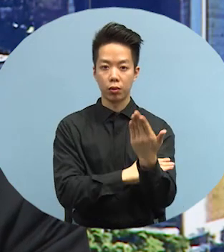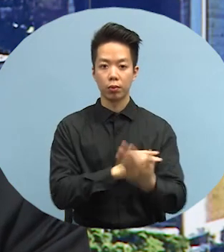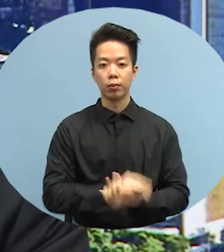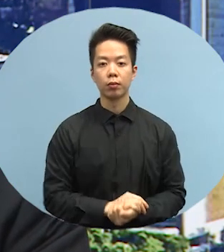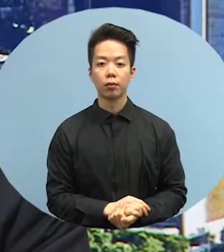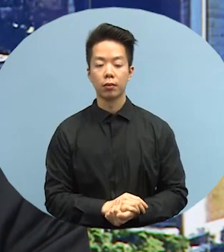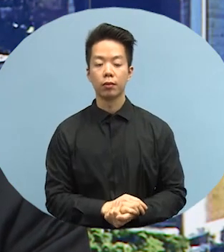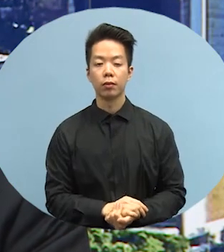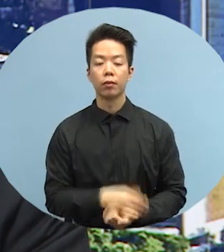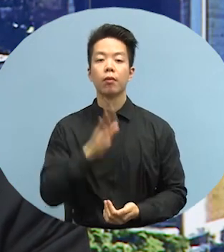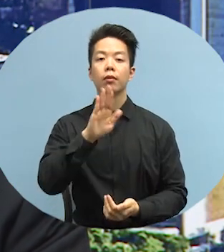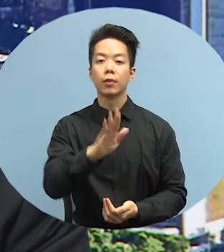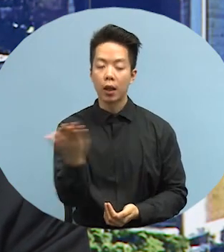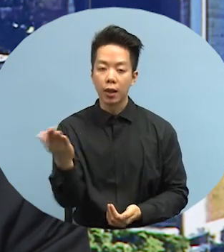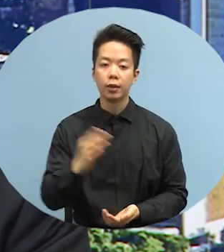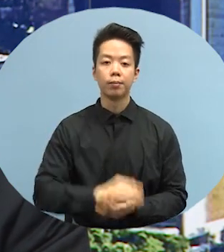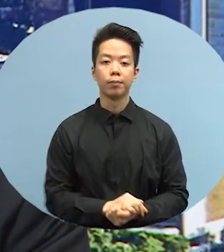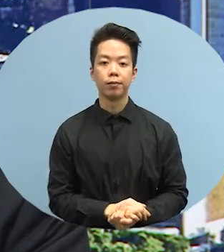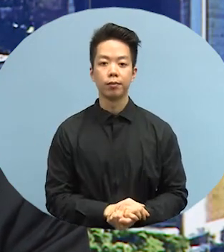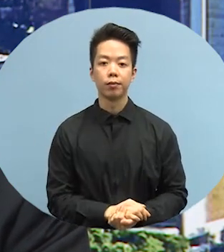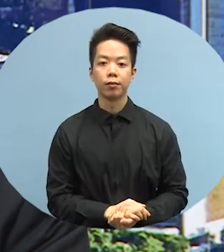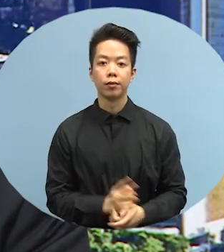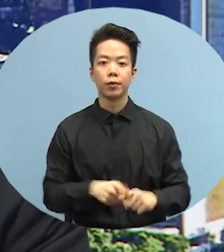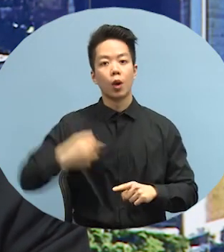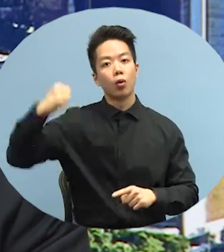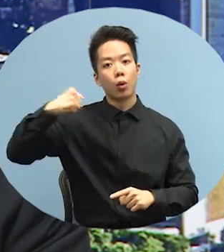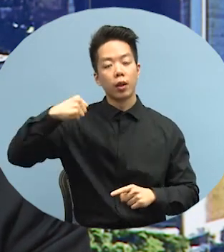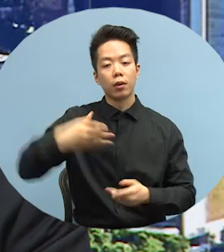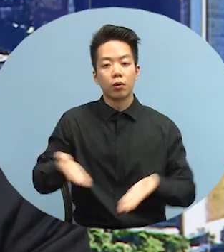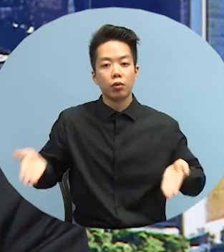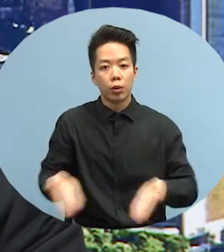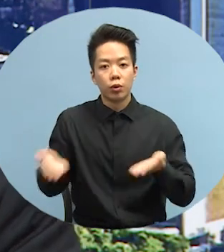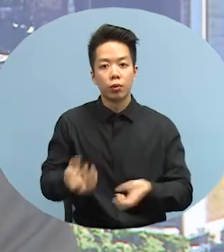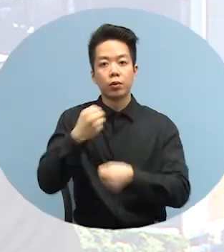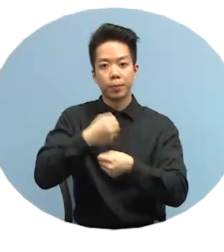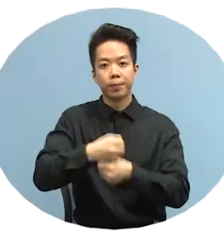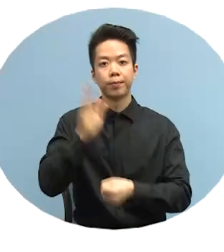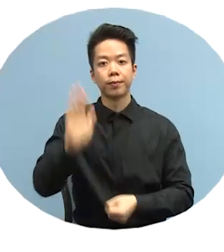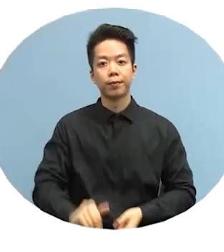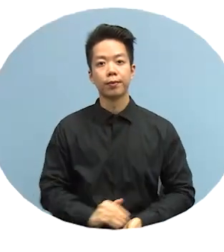但是無論如何，我哋會盡最大的努力推進。